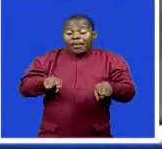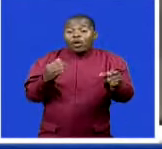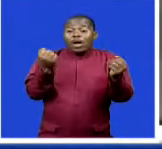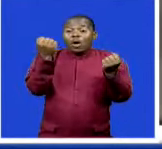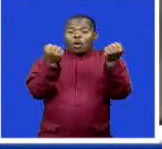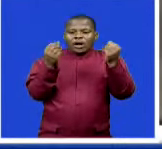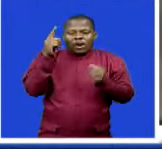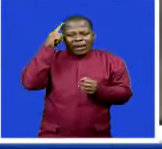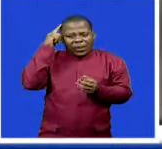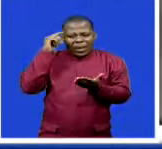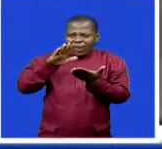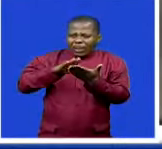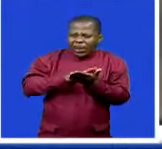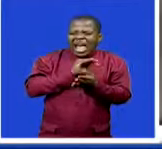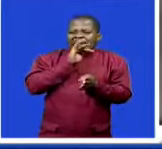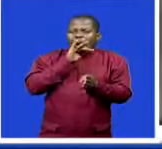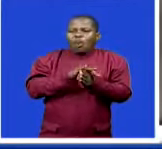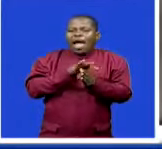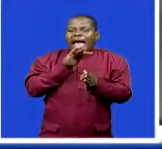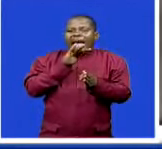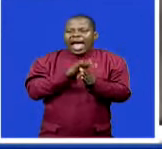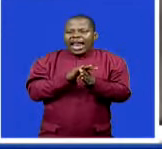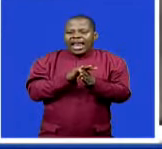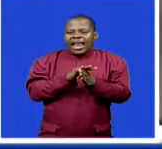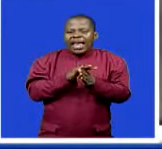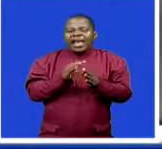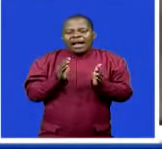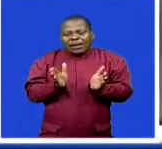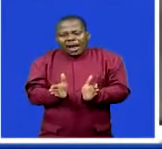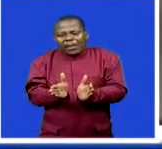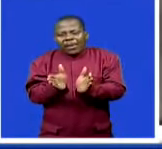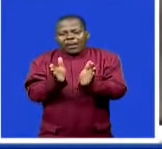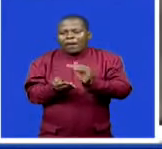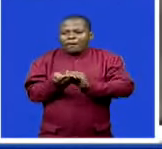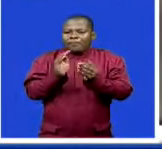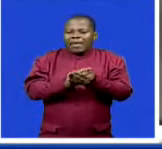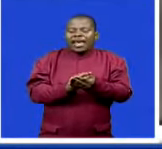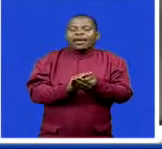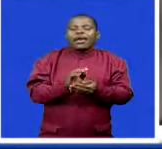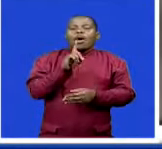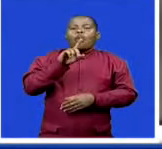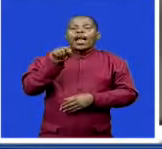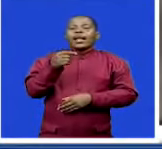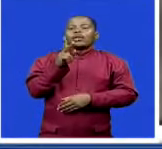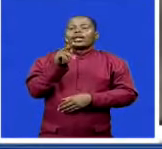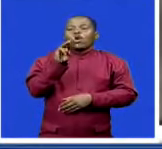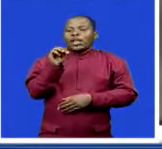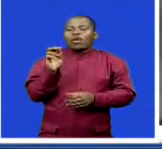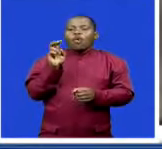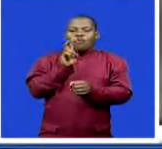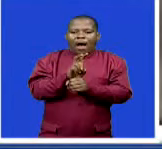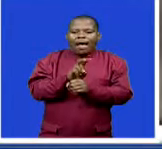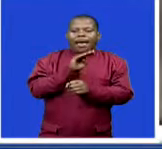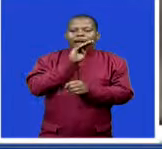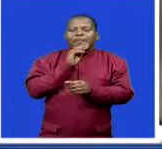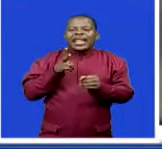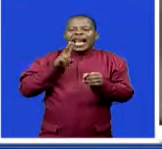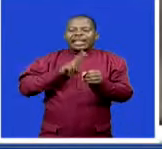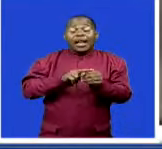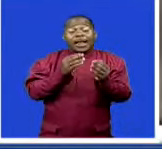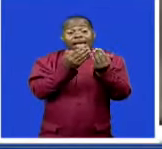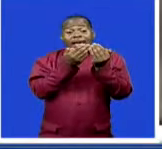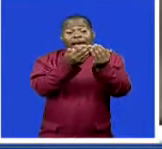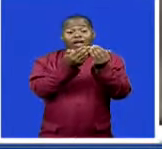lesethadi lekahle lehambekako iyakhiwa leminye seminengi ikhona iyenza ku 1000 kilometers. Sikhuluma imfundo